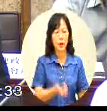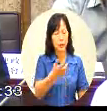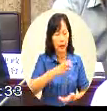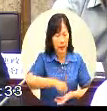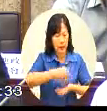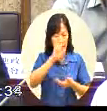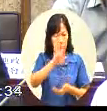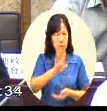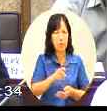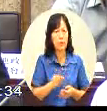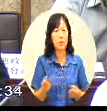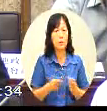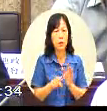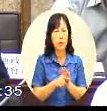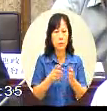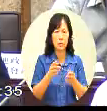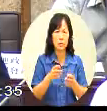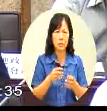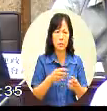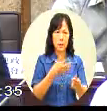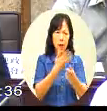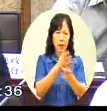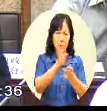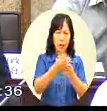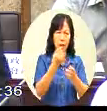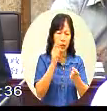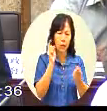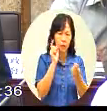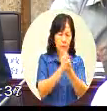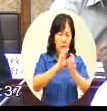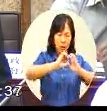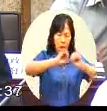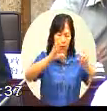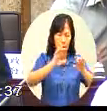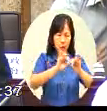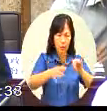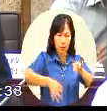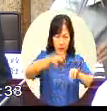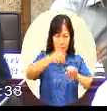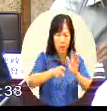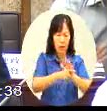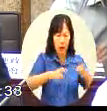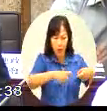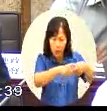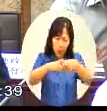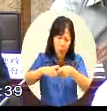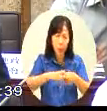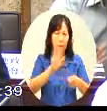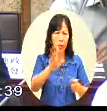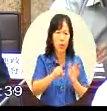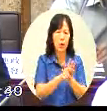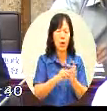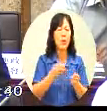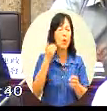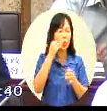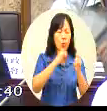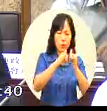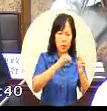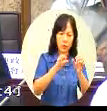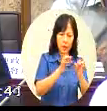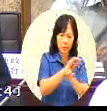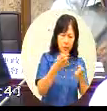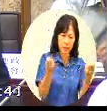到说这个是不是要跟公告限值这样联动的话，我们当然是说，如果这个社会经济发